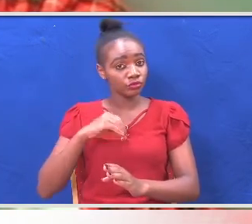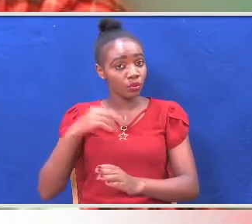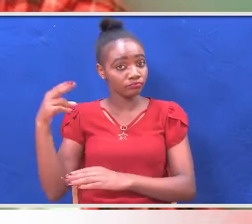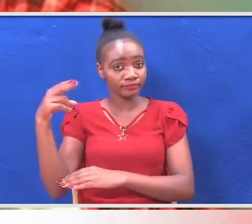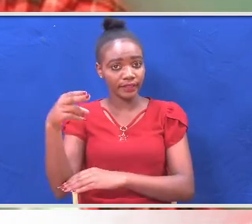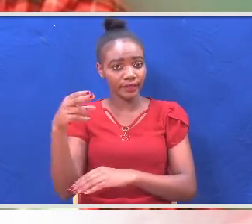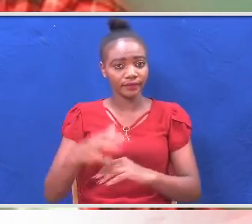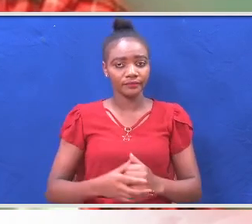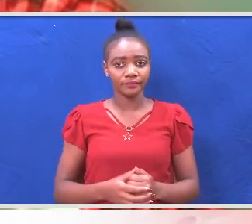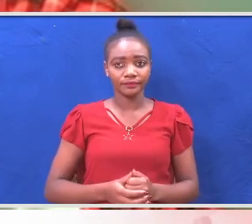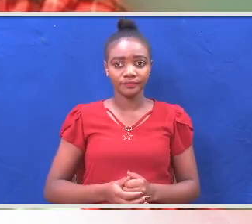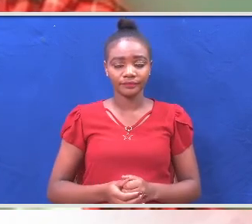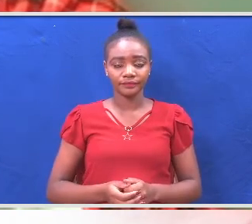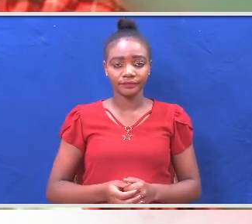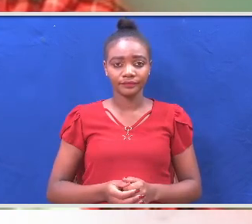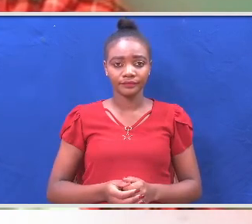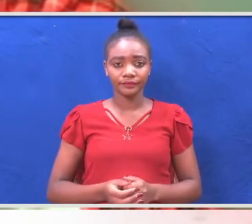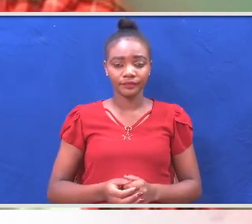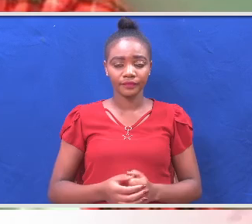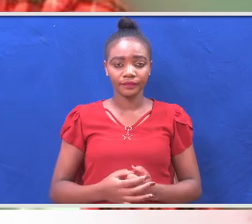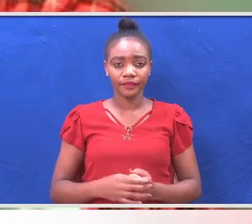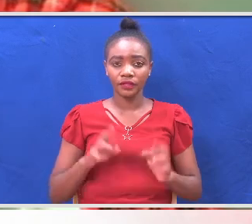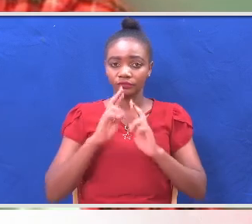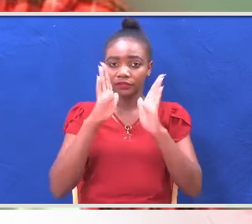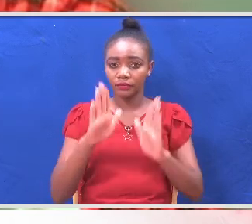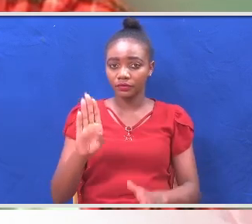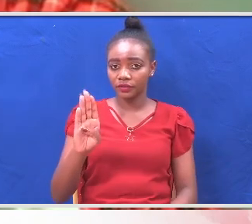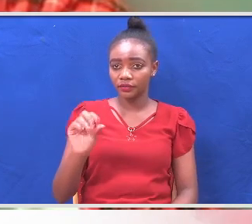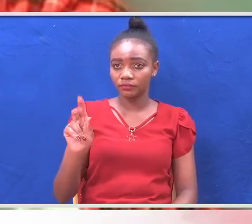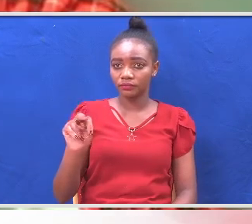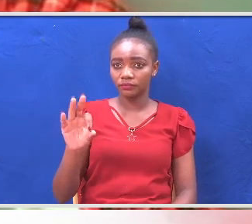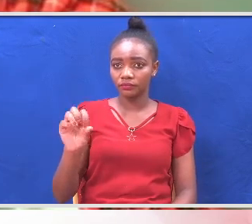ikawa mtutu wa mauti. Boniface Barasa,